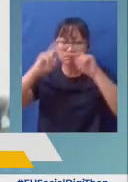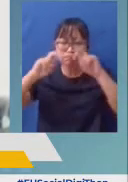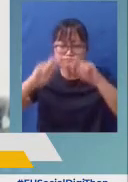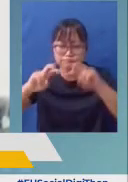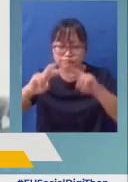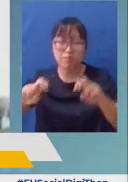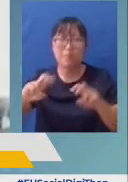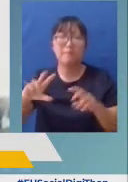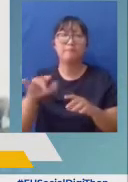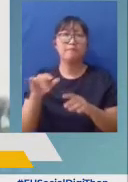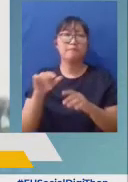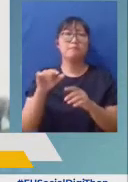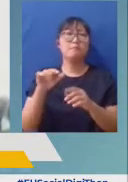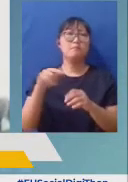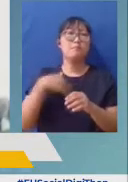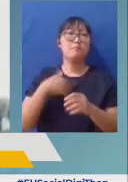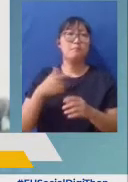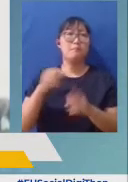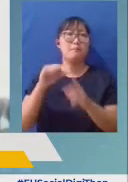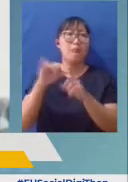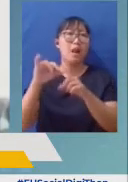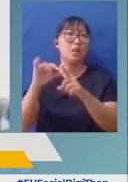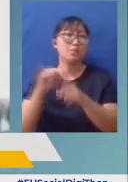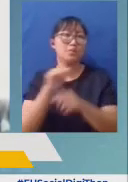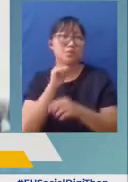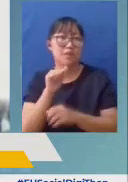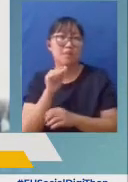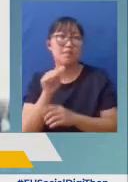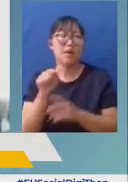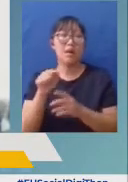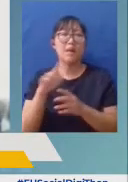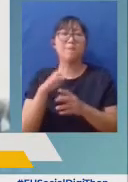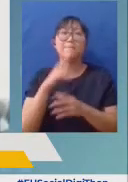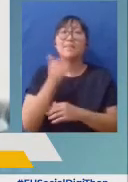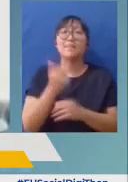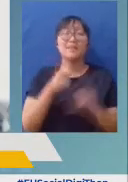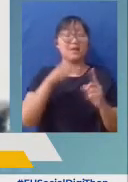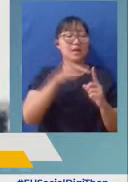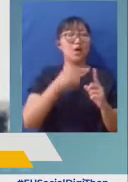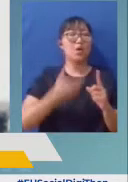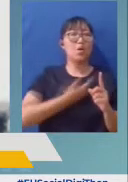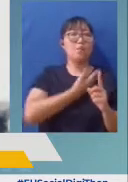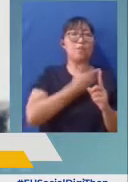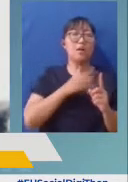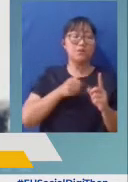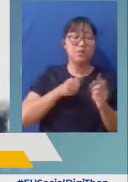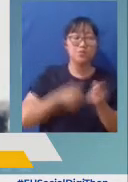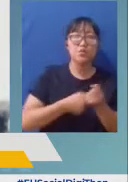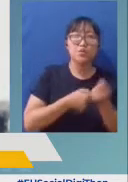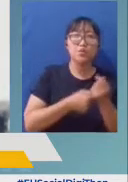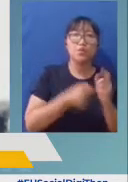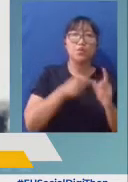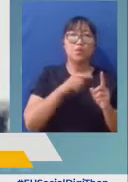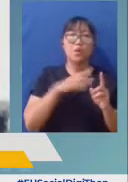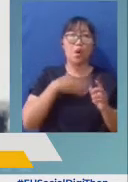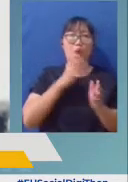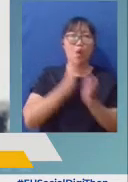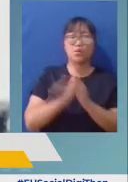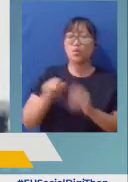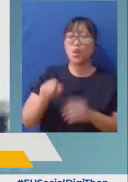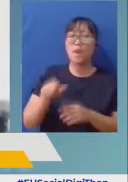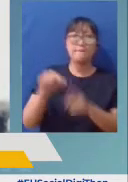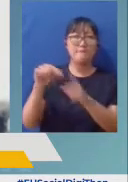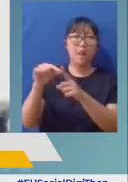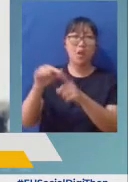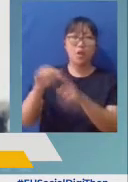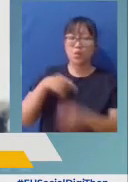yang penting adalah korban tadi segera terdukung. Dan kalaupun tahu pelakunya, tidak segera dipanggil lalu dimarahi begitu ya,